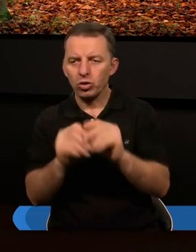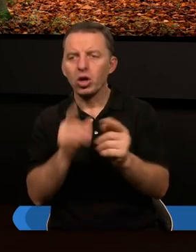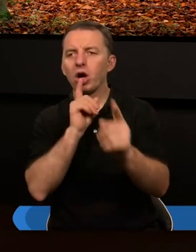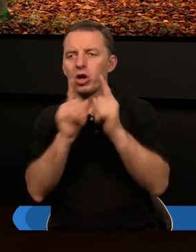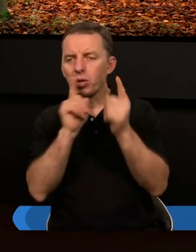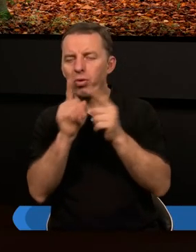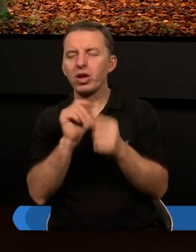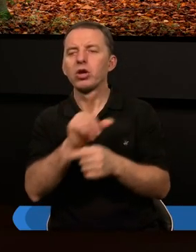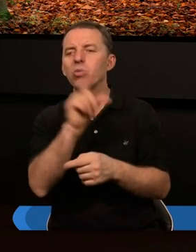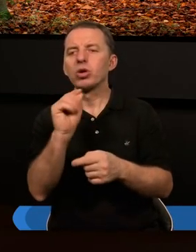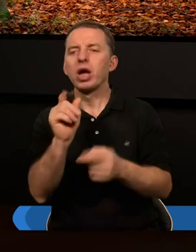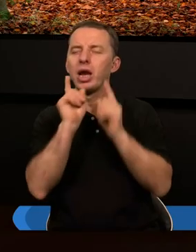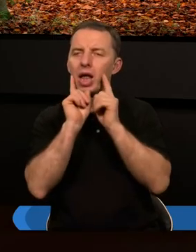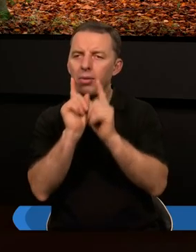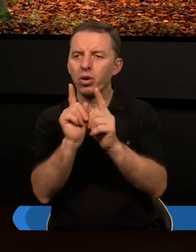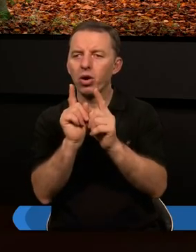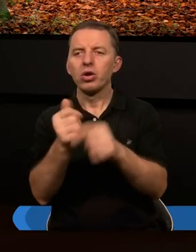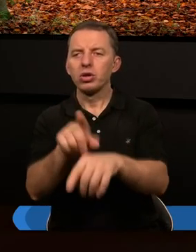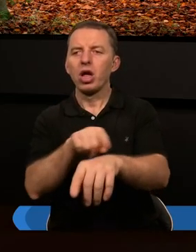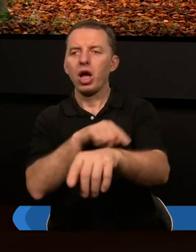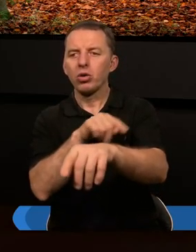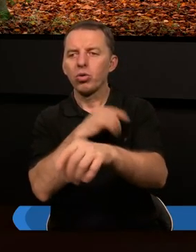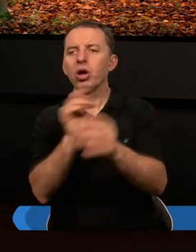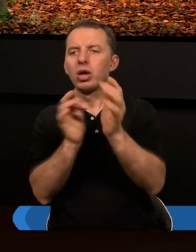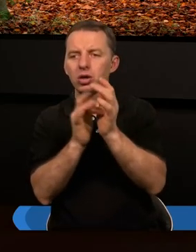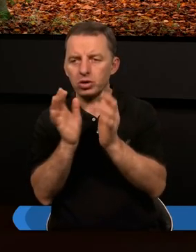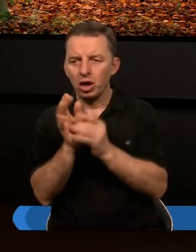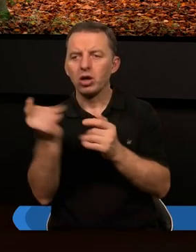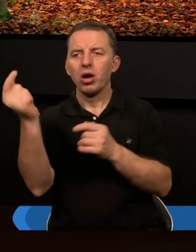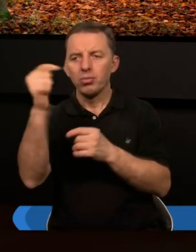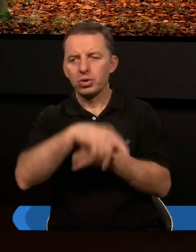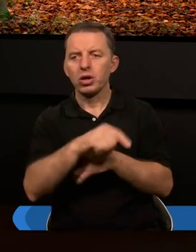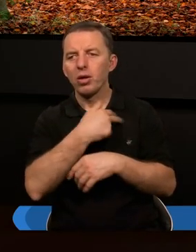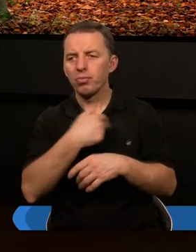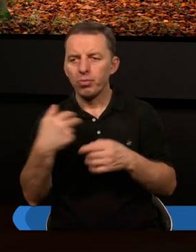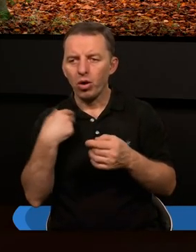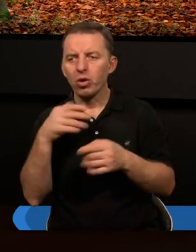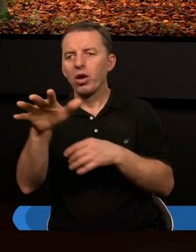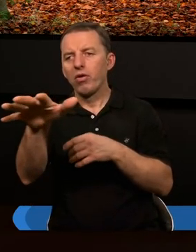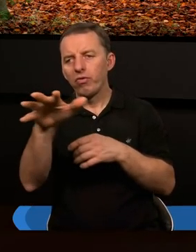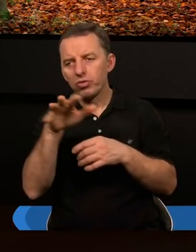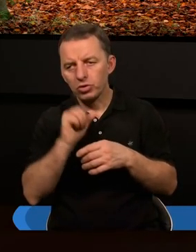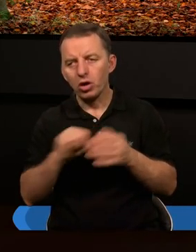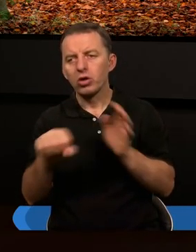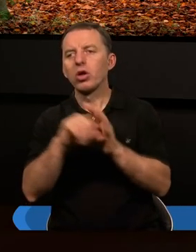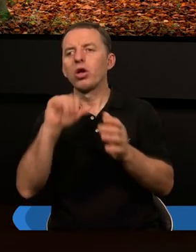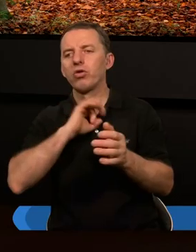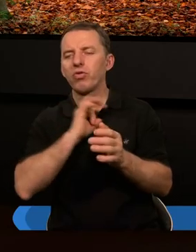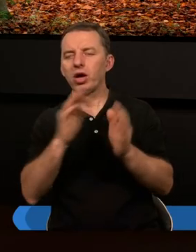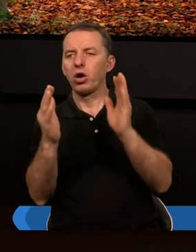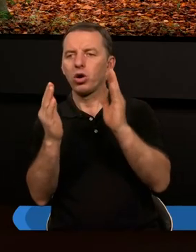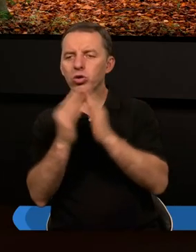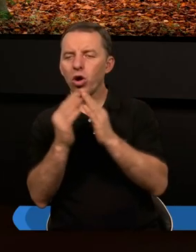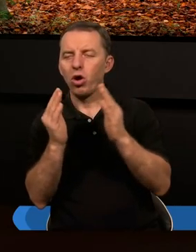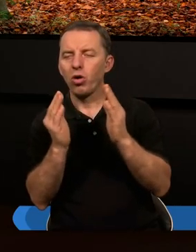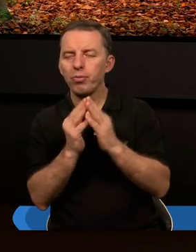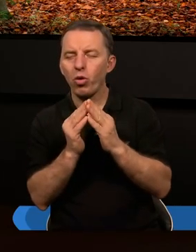rozmawialiśmy, że już naprawdę niedługo Jezus przyjdzie po nas, żeby wziąć nas do swojego domu.